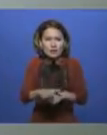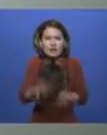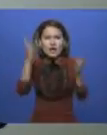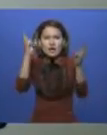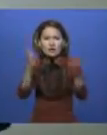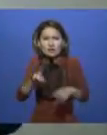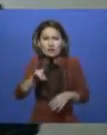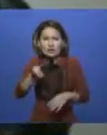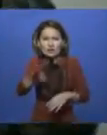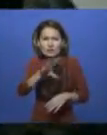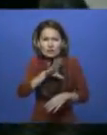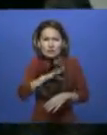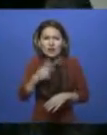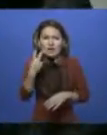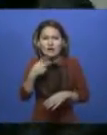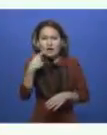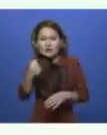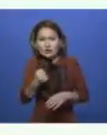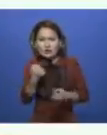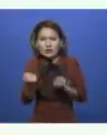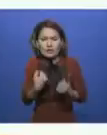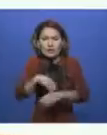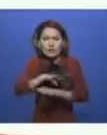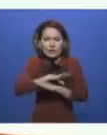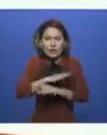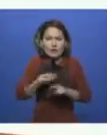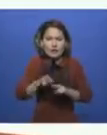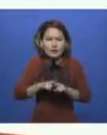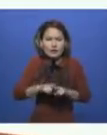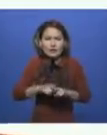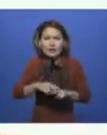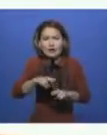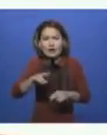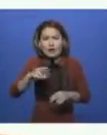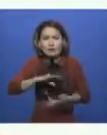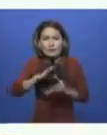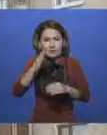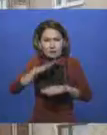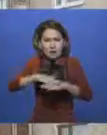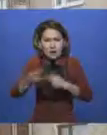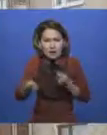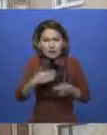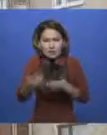қазаға ұшырады. Облыс басшысы олардың отбасына амандық тілеп, жаңа жылдық сый-сияпат көрсетті.